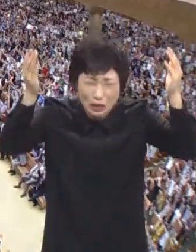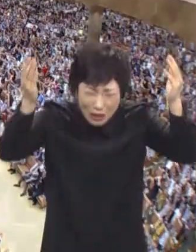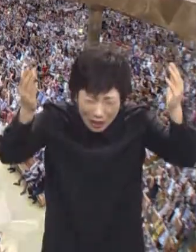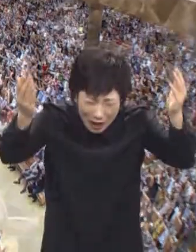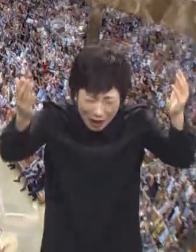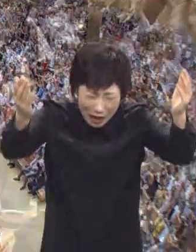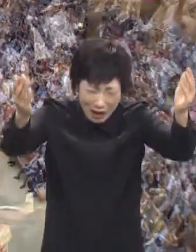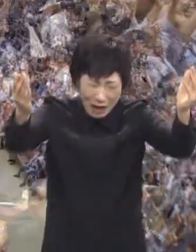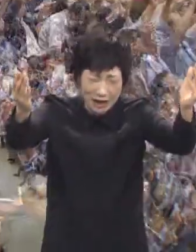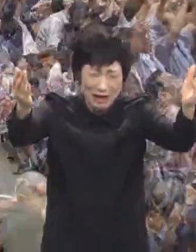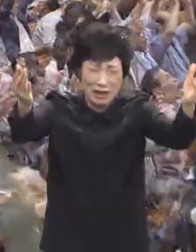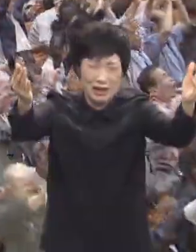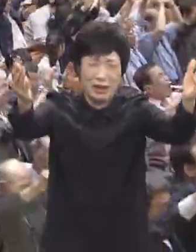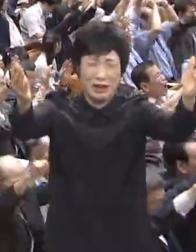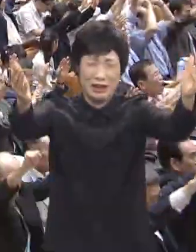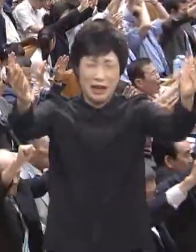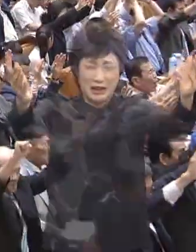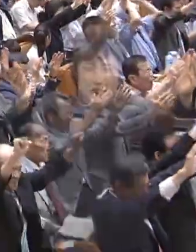주여,